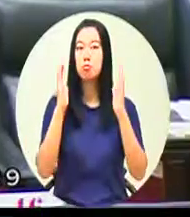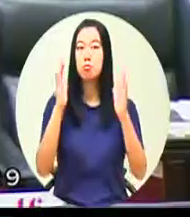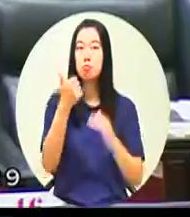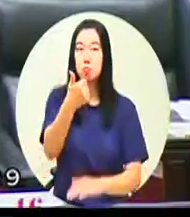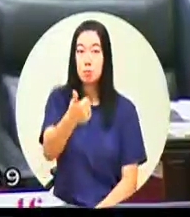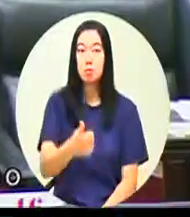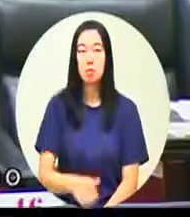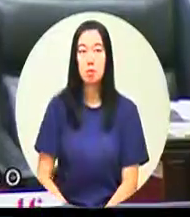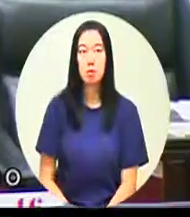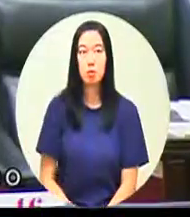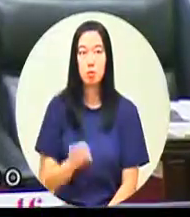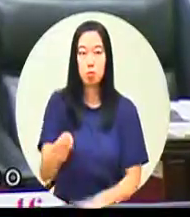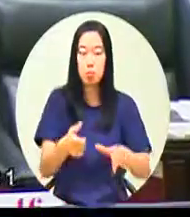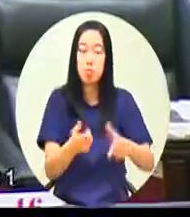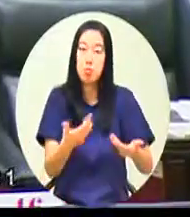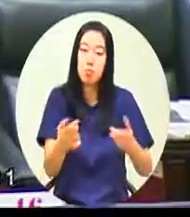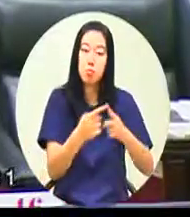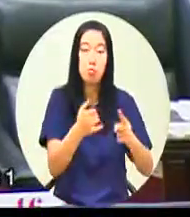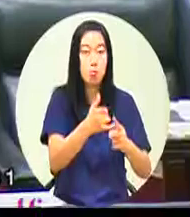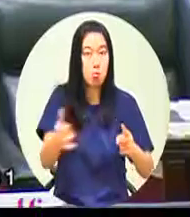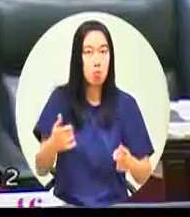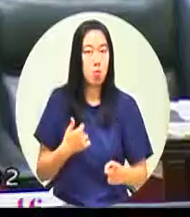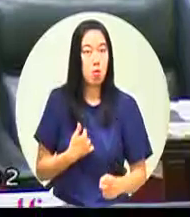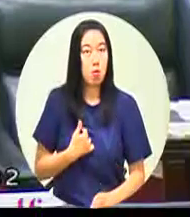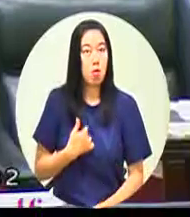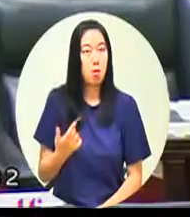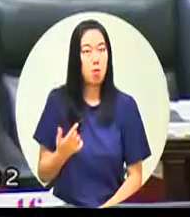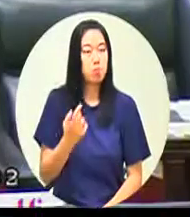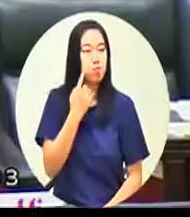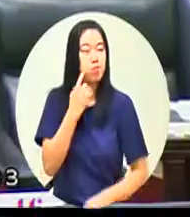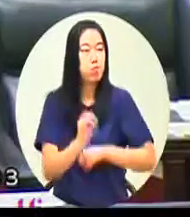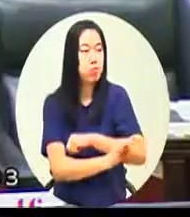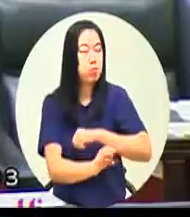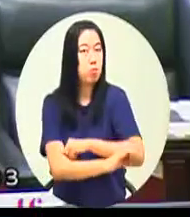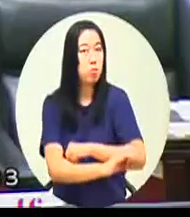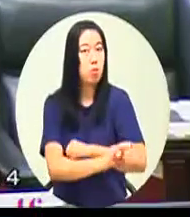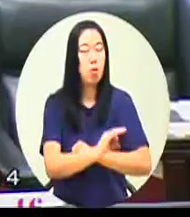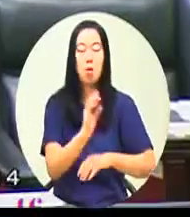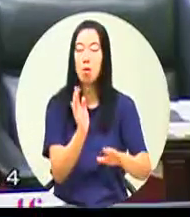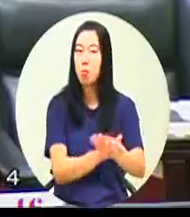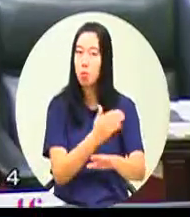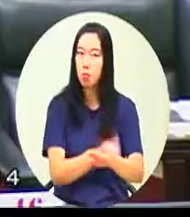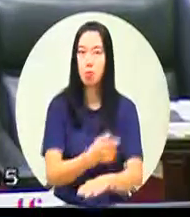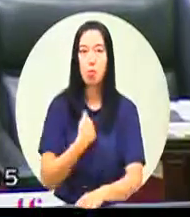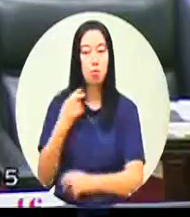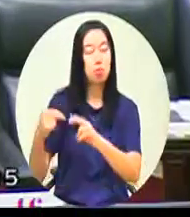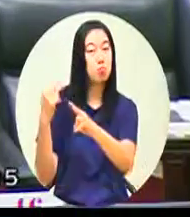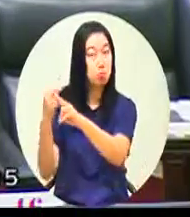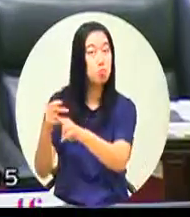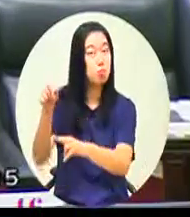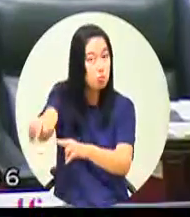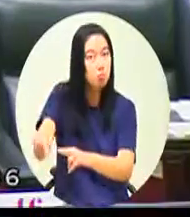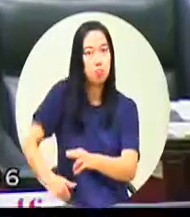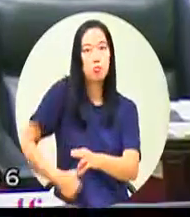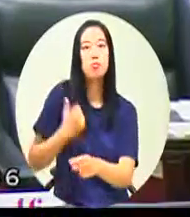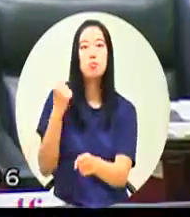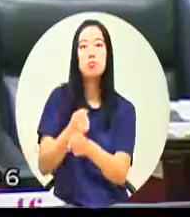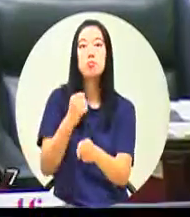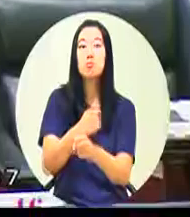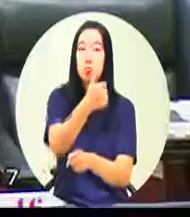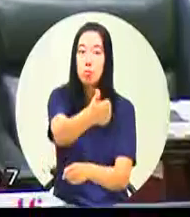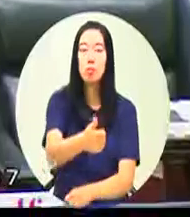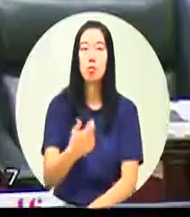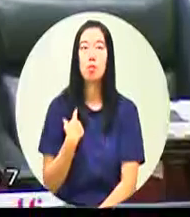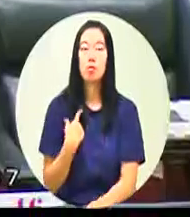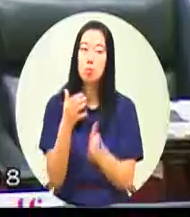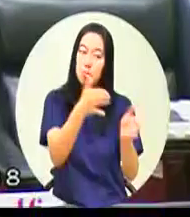信伊一个公务人员一定唔敢做一落不法的代志，啊嘛相信伊是拢有咧处理代志的，针对咱这